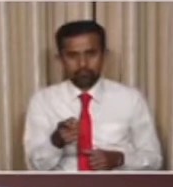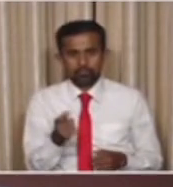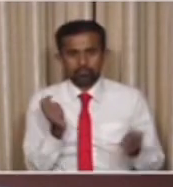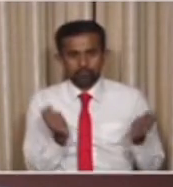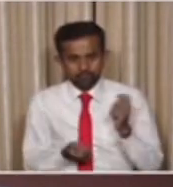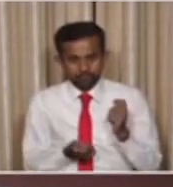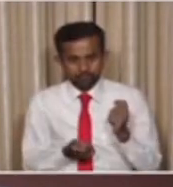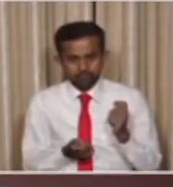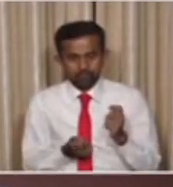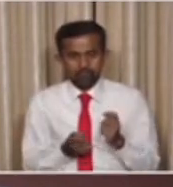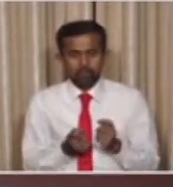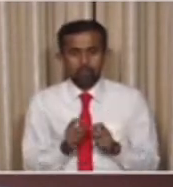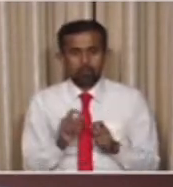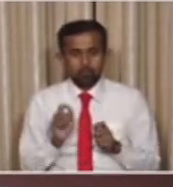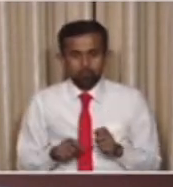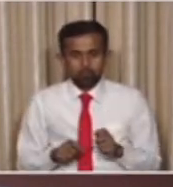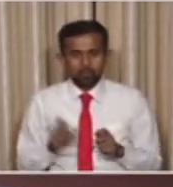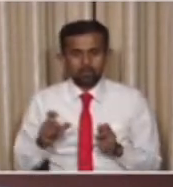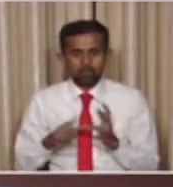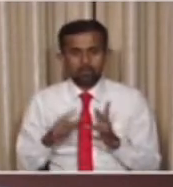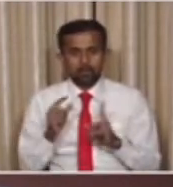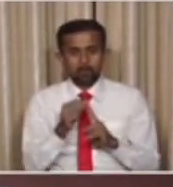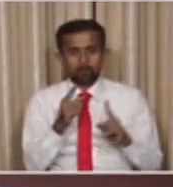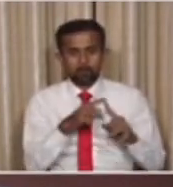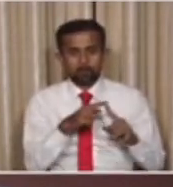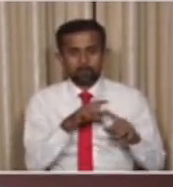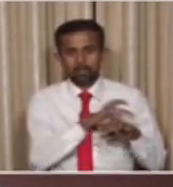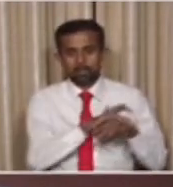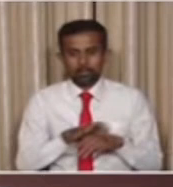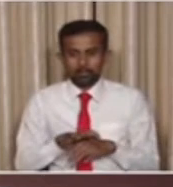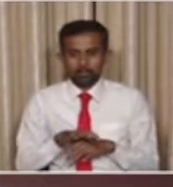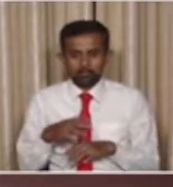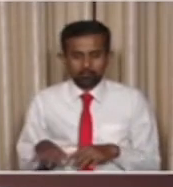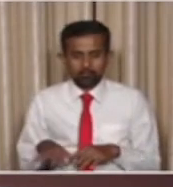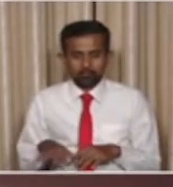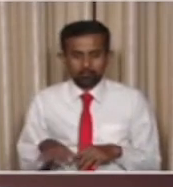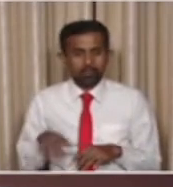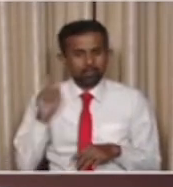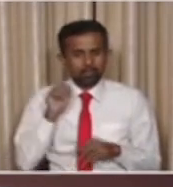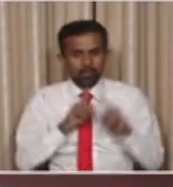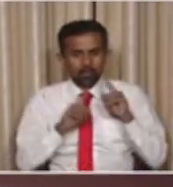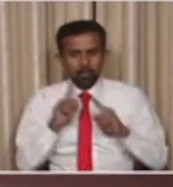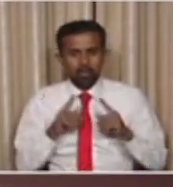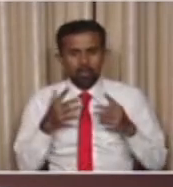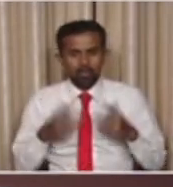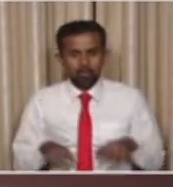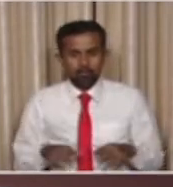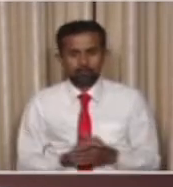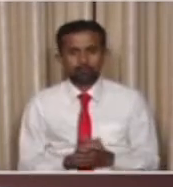ක්‍රිකට් ආයතනය කෝප් සභාව හමුවට ගෙනාවා. අපි මූලික ලෙස එදා සාකච්ඡාවට භාජනය කරේ